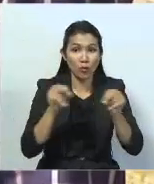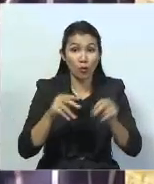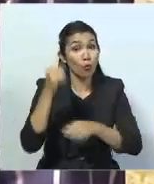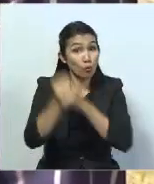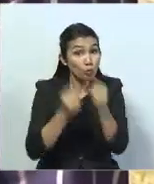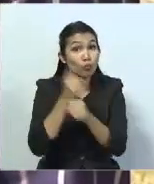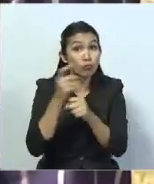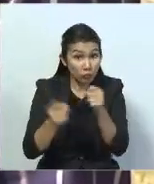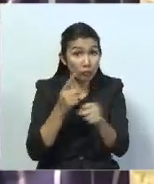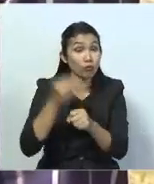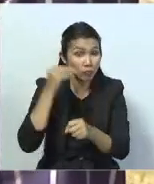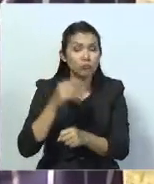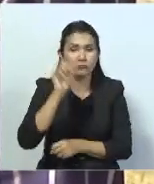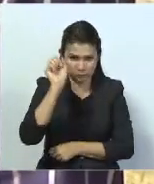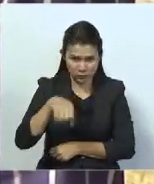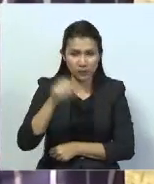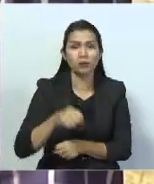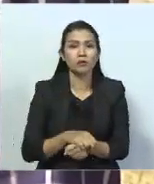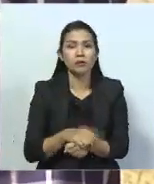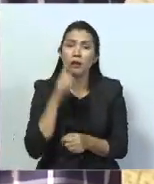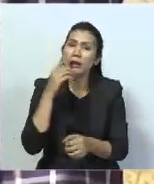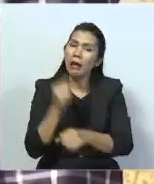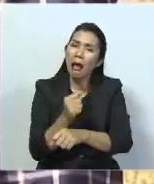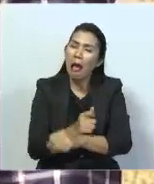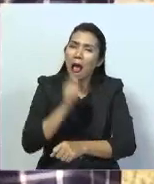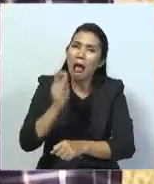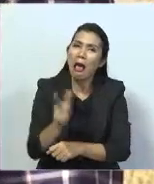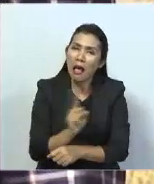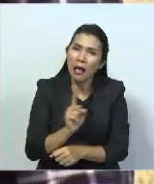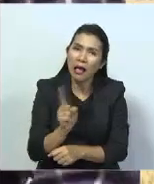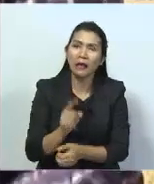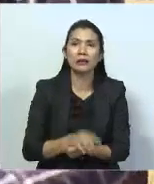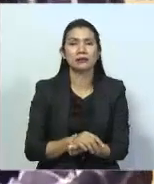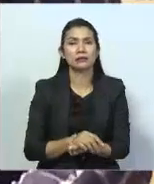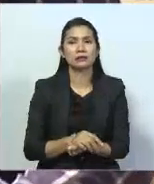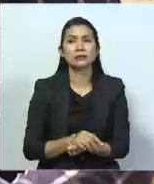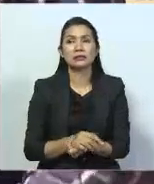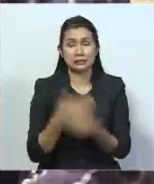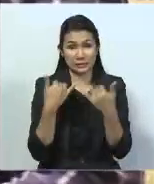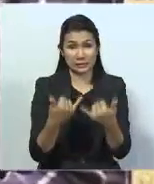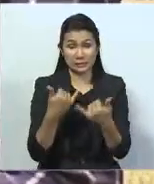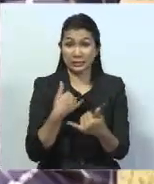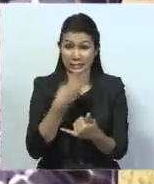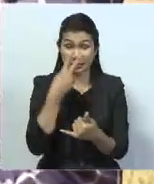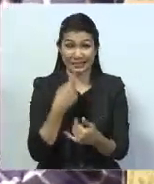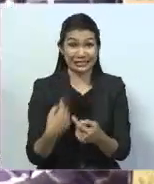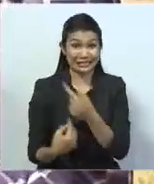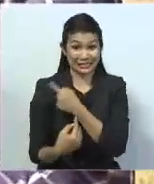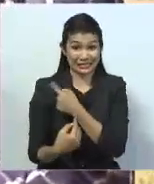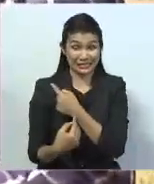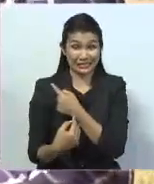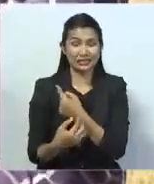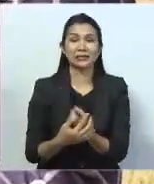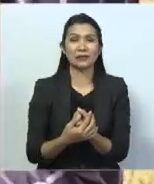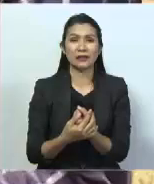ปีไหมคะ มาทุกปีครับ มาทุกปีครับแล้วคิดค่าจ้างยังไงคะ ตอนนี้ยังค่าที่เห็นอยู่ด้านข้างด้านหลัง